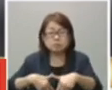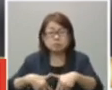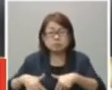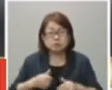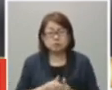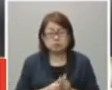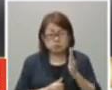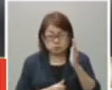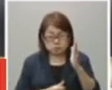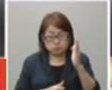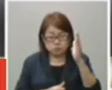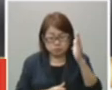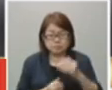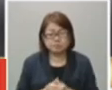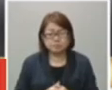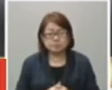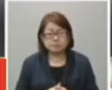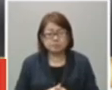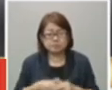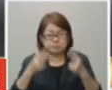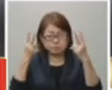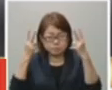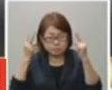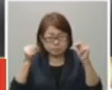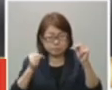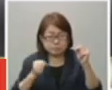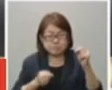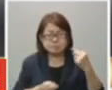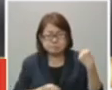จะทำให้ท่านมีจุดจบอย่างไร